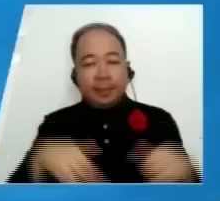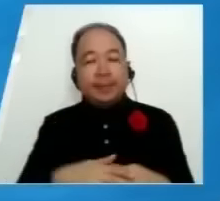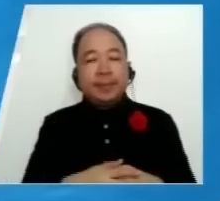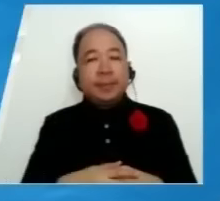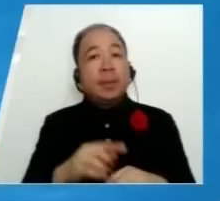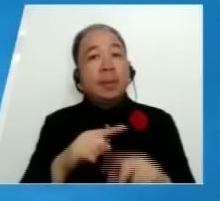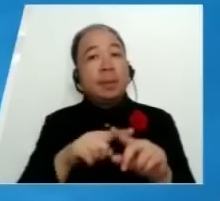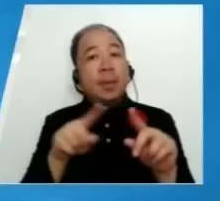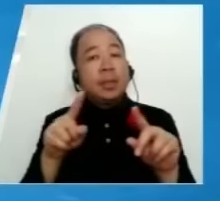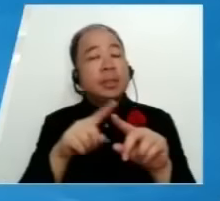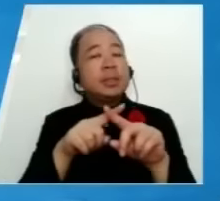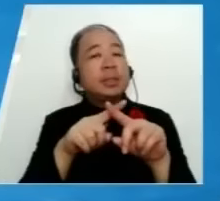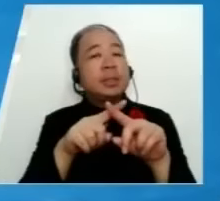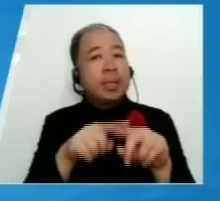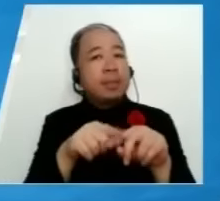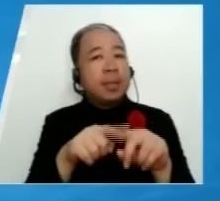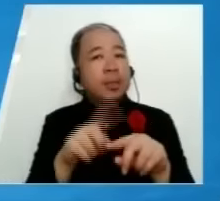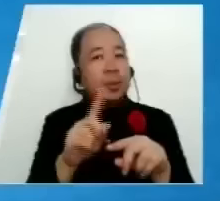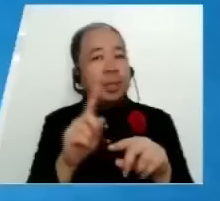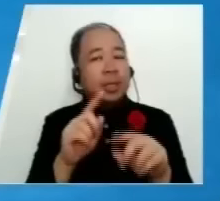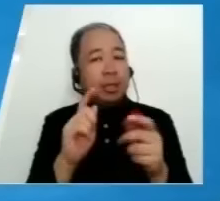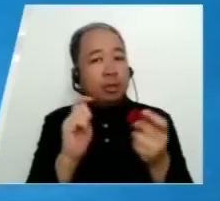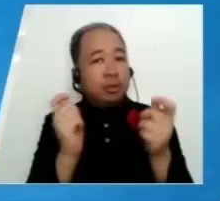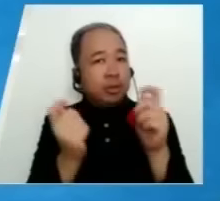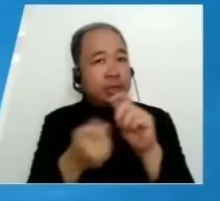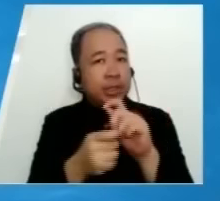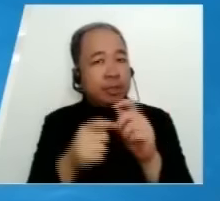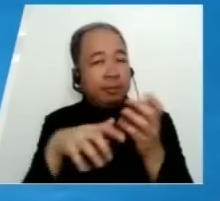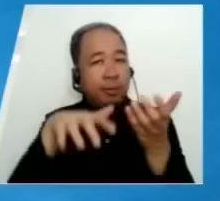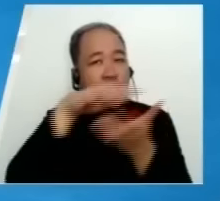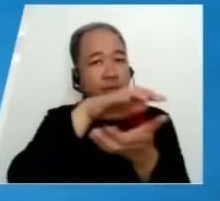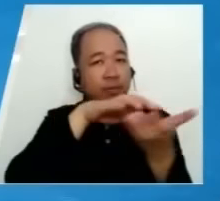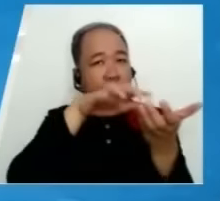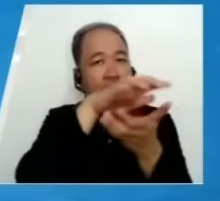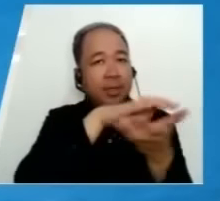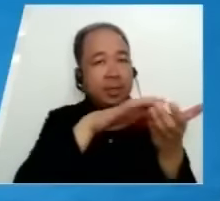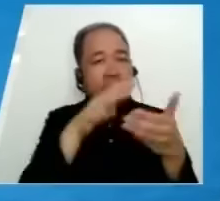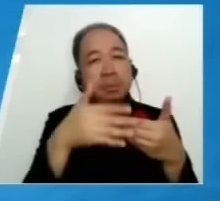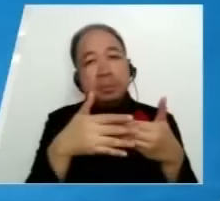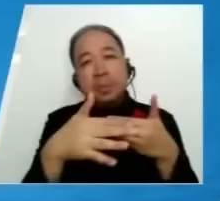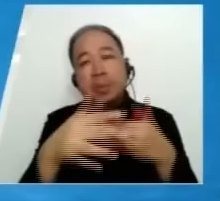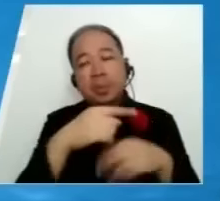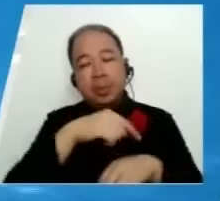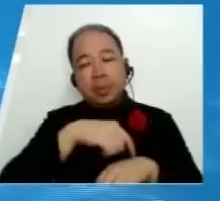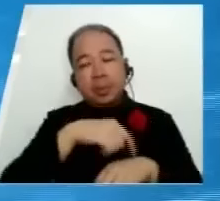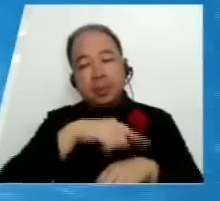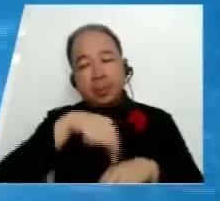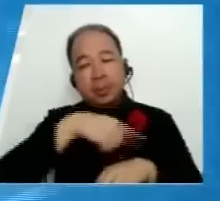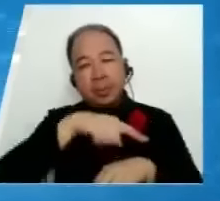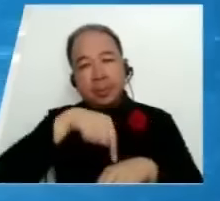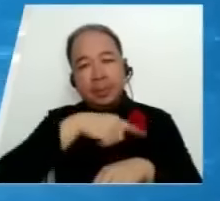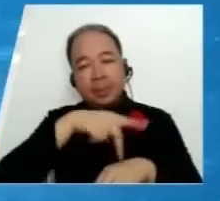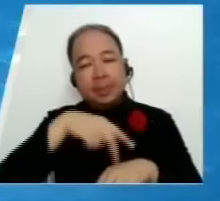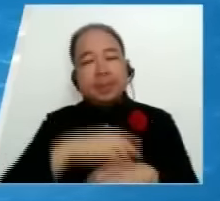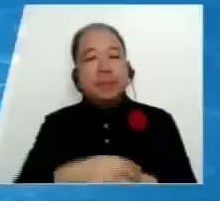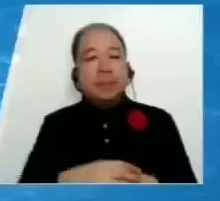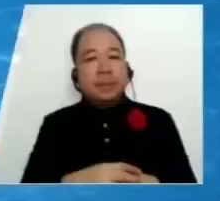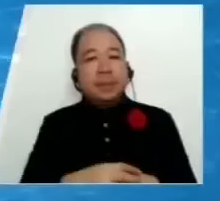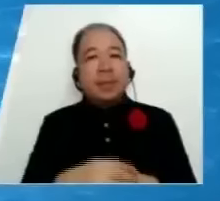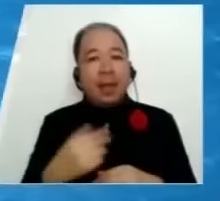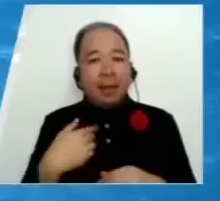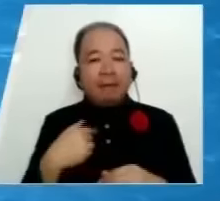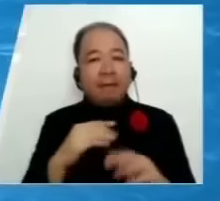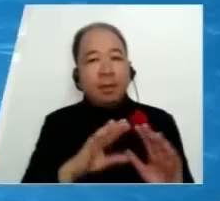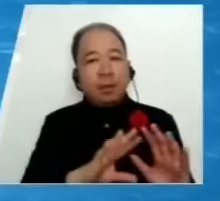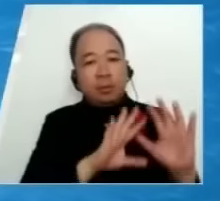pa rin po yan sa magiging pagbabago po sa pagkilos nito sa mga susunod na oras. May banta ng storm surge o daluyong sa